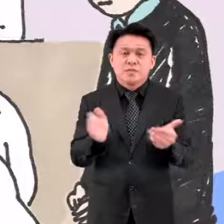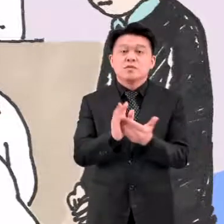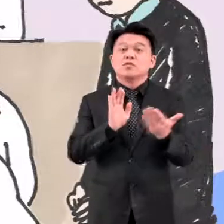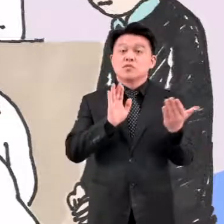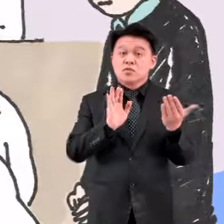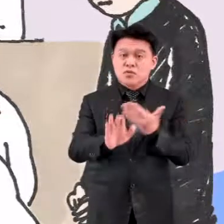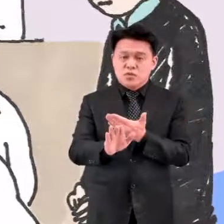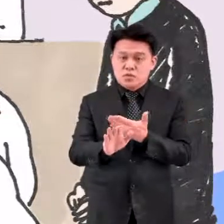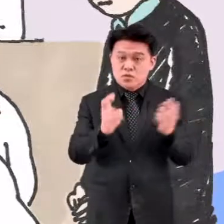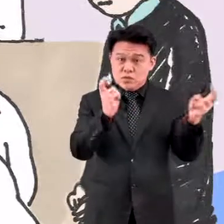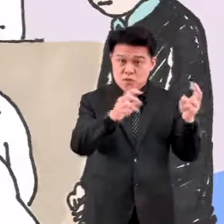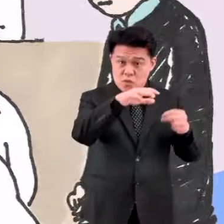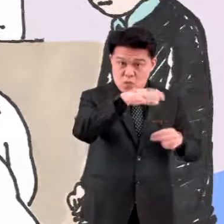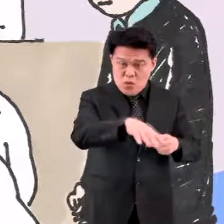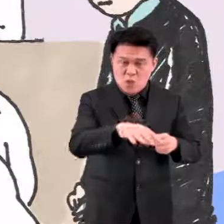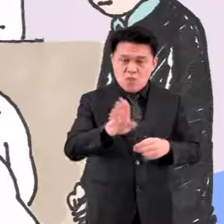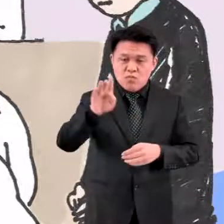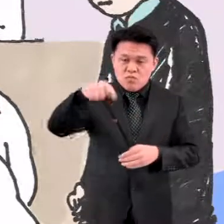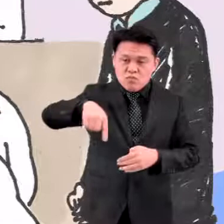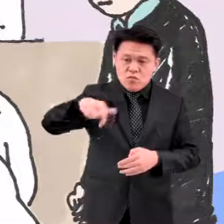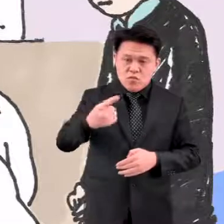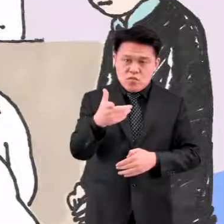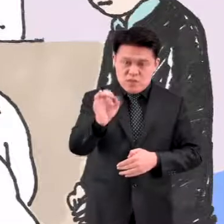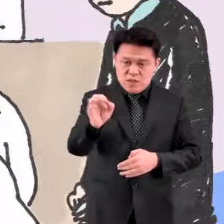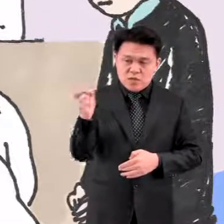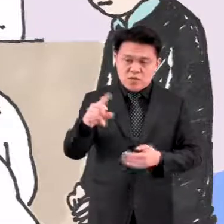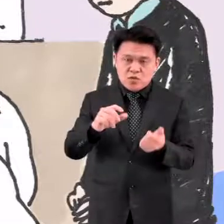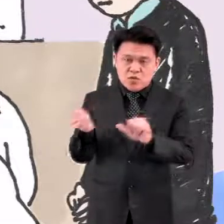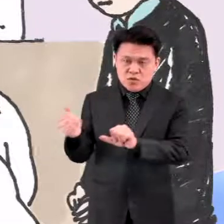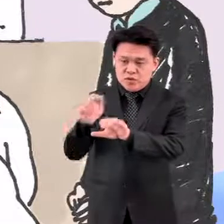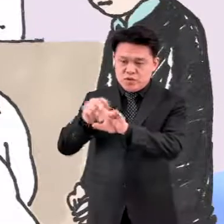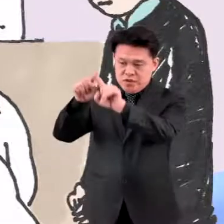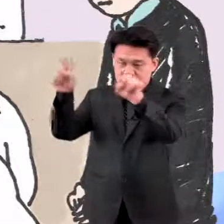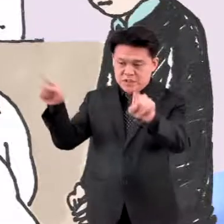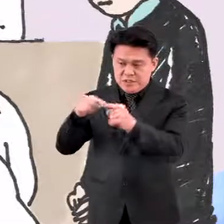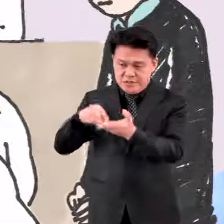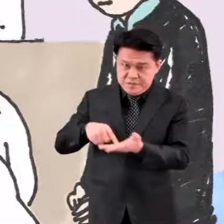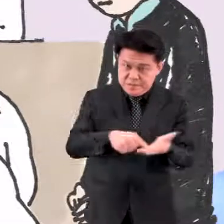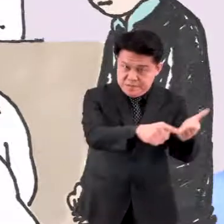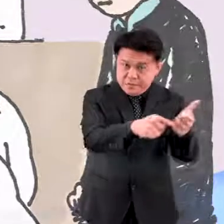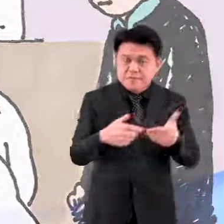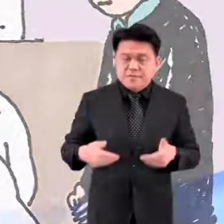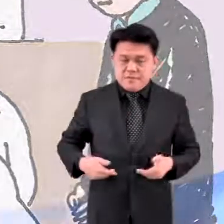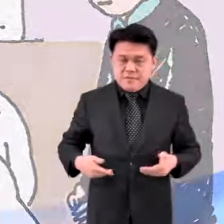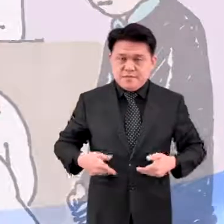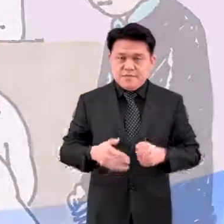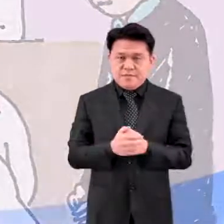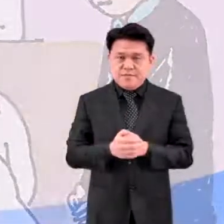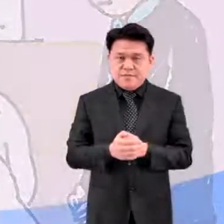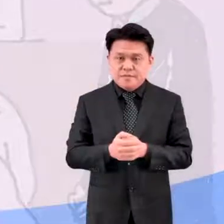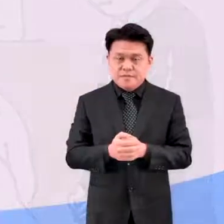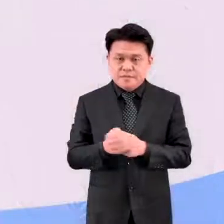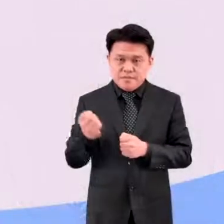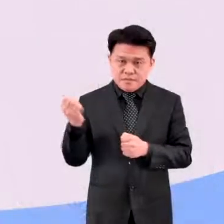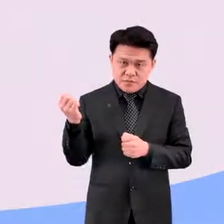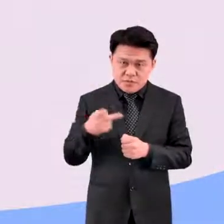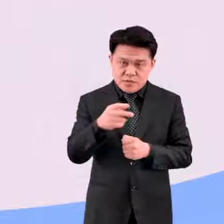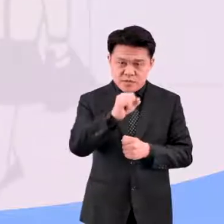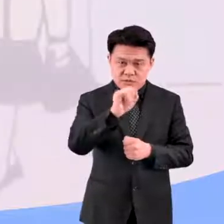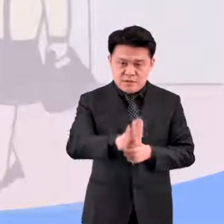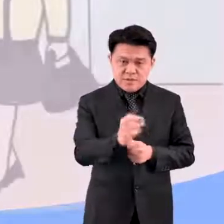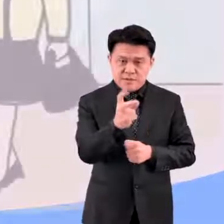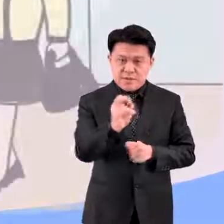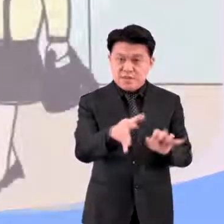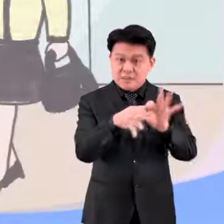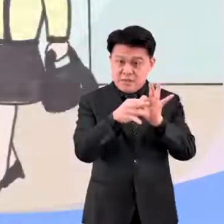특별 휴가를 쓴 후에는 일하는 곳에 부고장이나 사망 진단서를 제출해야 합니다. 입양과